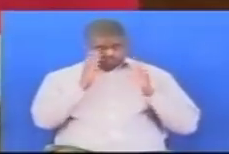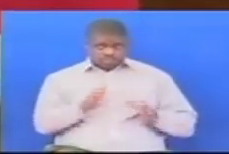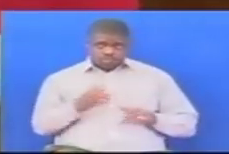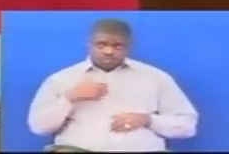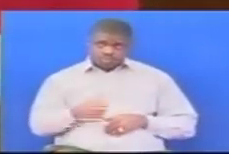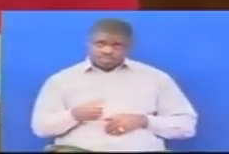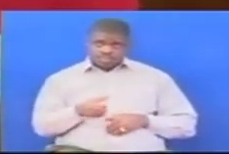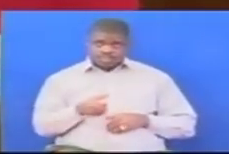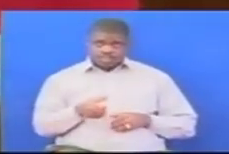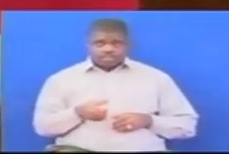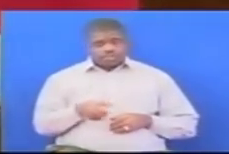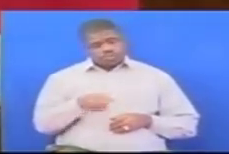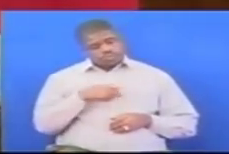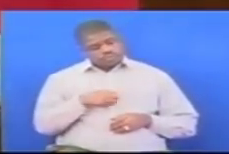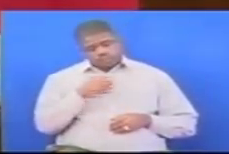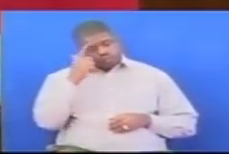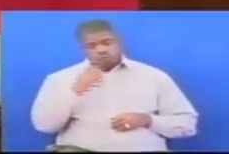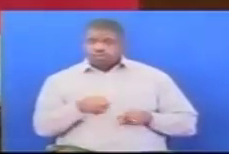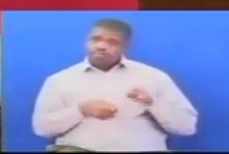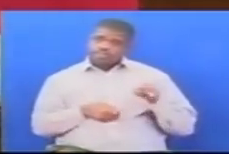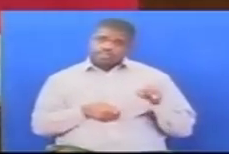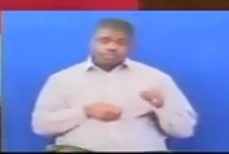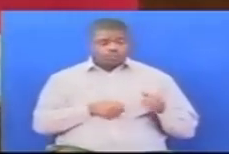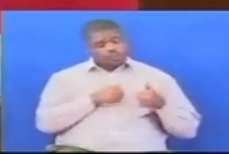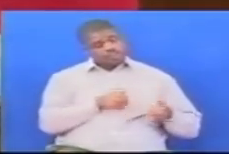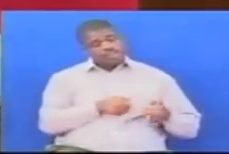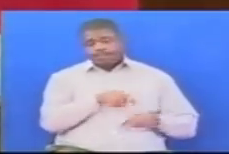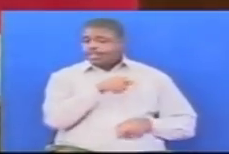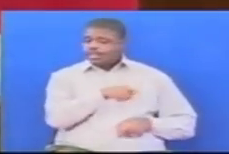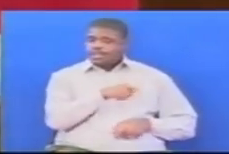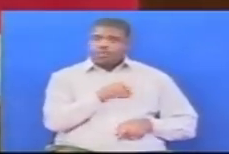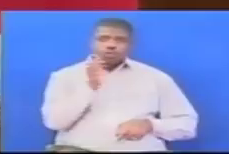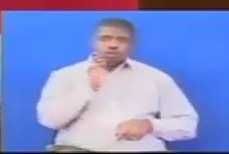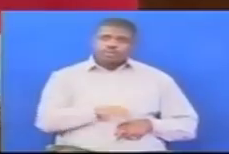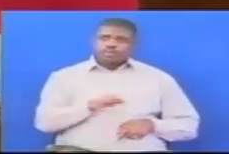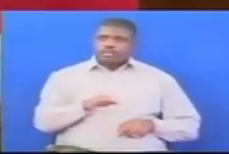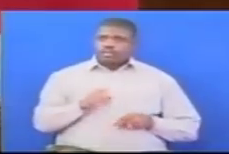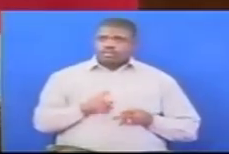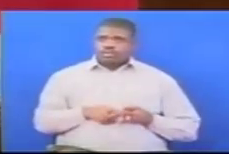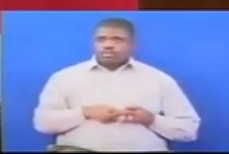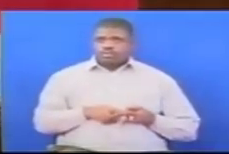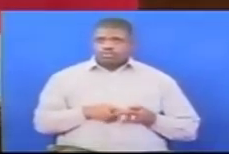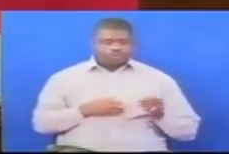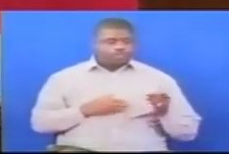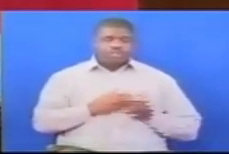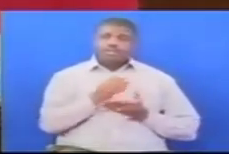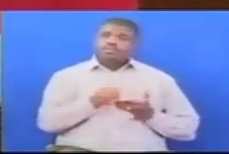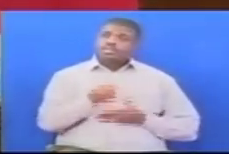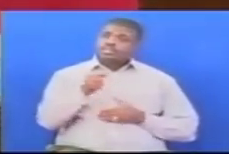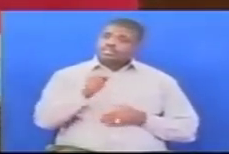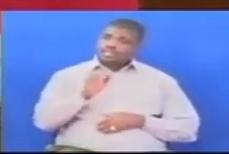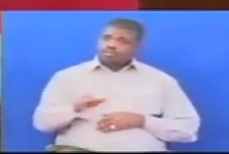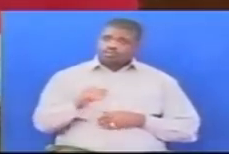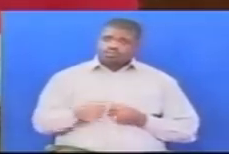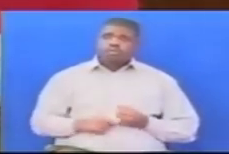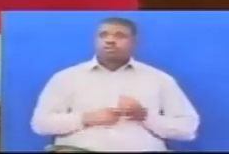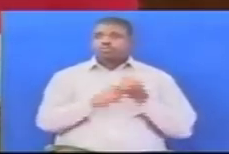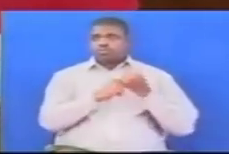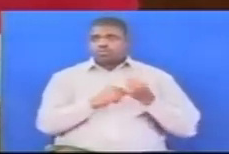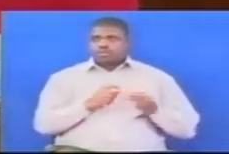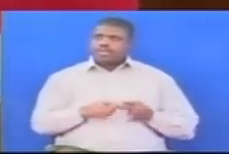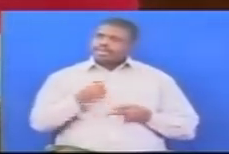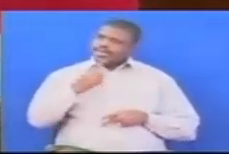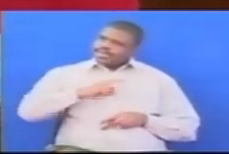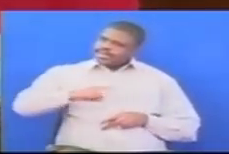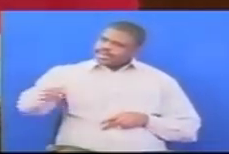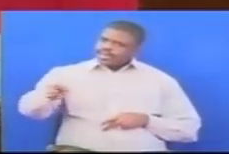kwa namna ambavyo sisi tunakuamini na tunakutegemea, utakapomaliza utakapopitisha bajeti yako ambayo tutaiunga mkono,